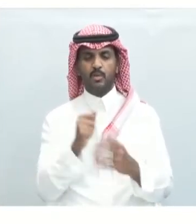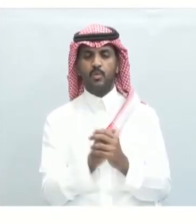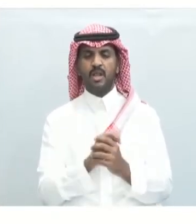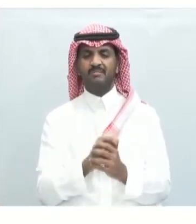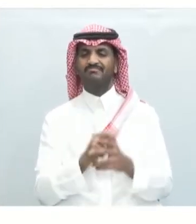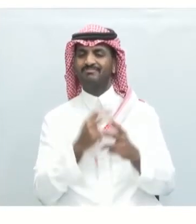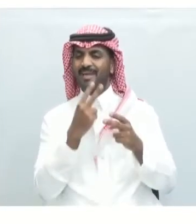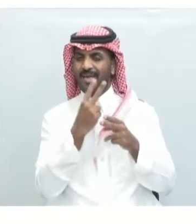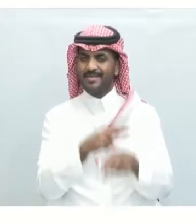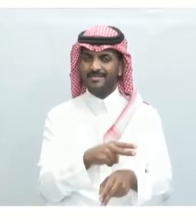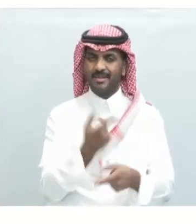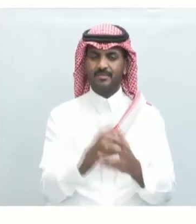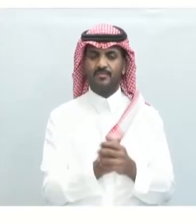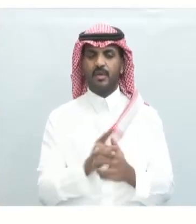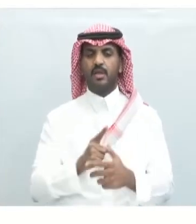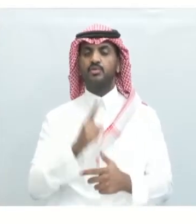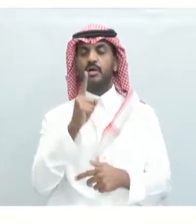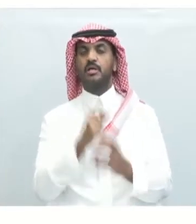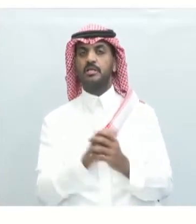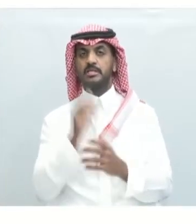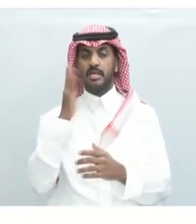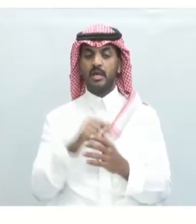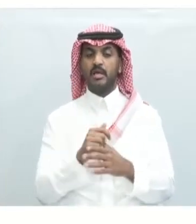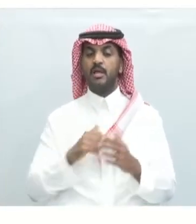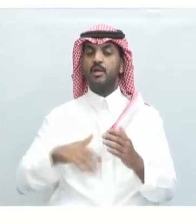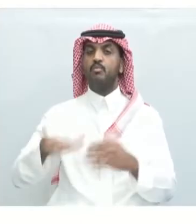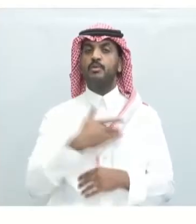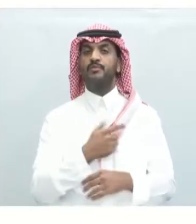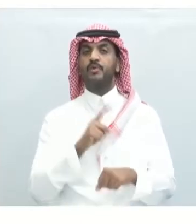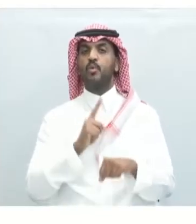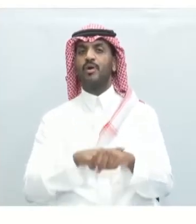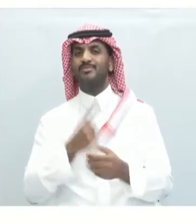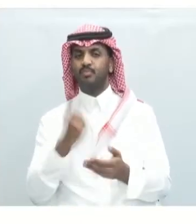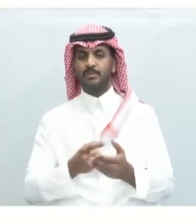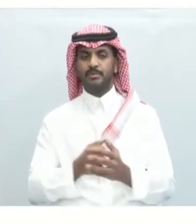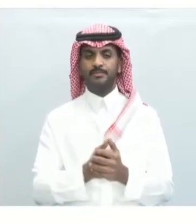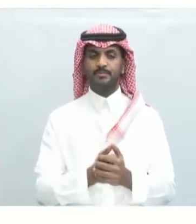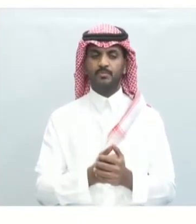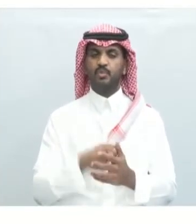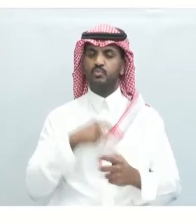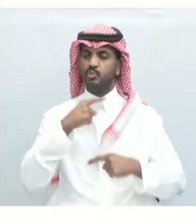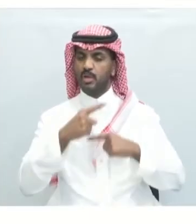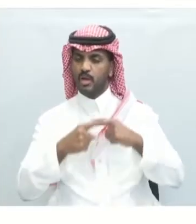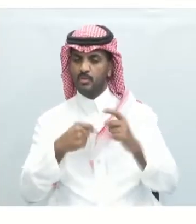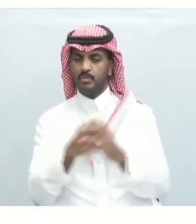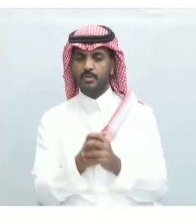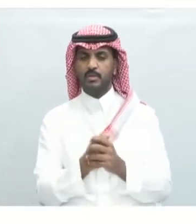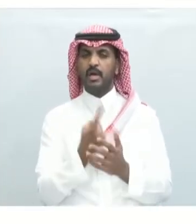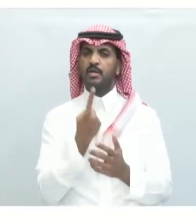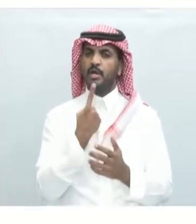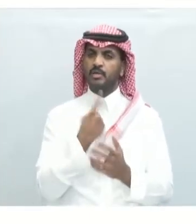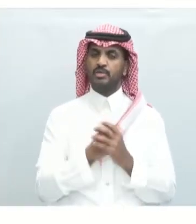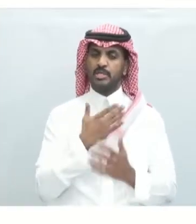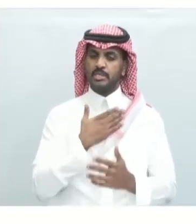تتكاسل في ادائها فالله عز وجل جعل الصلاه على المؤمنين في اوقات محدده والمداومه في ذلك يحتاج الى